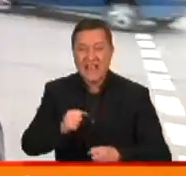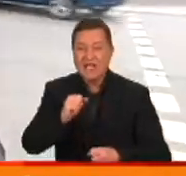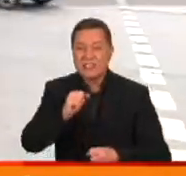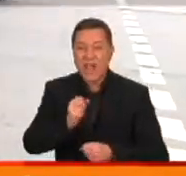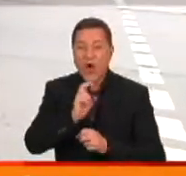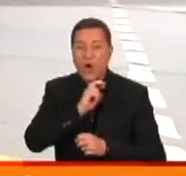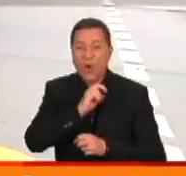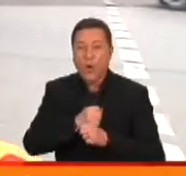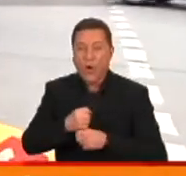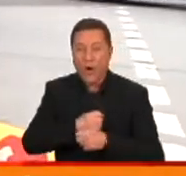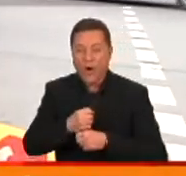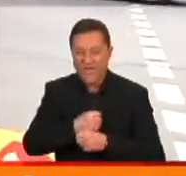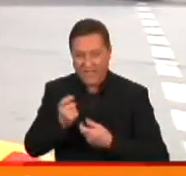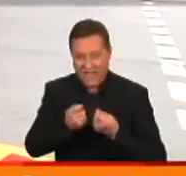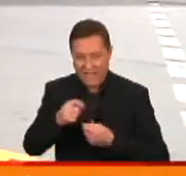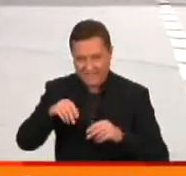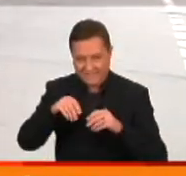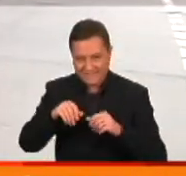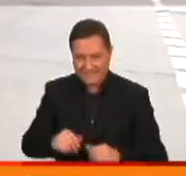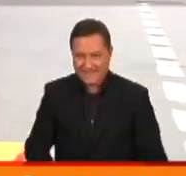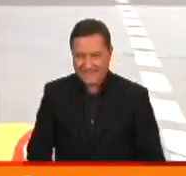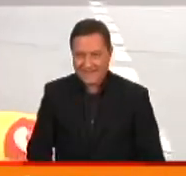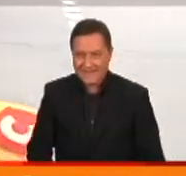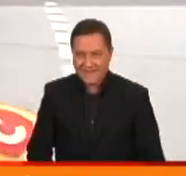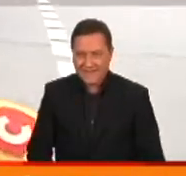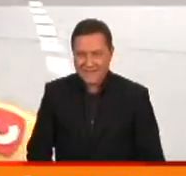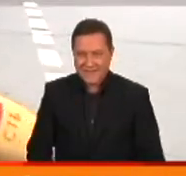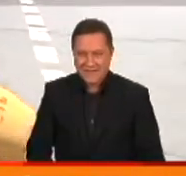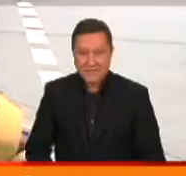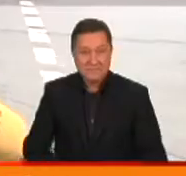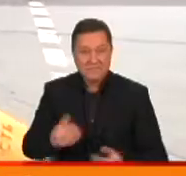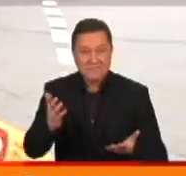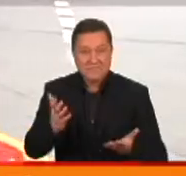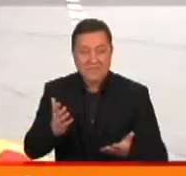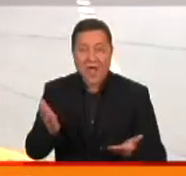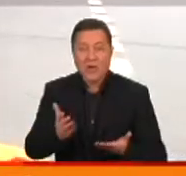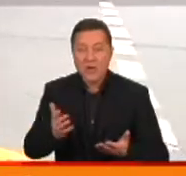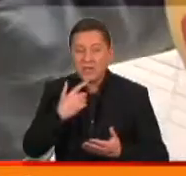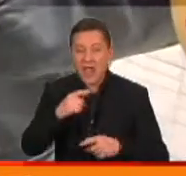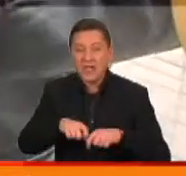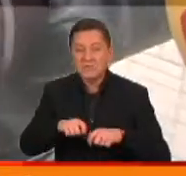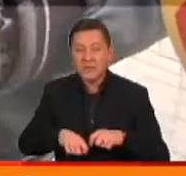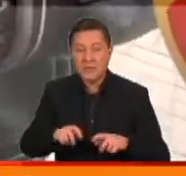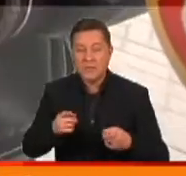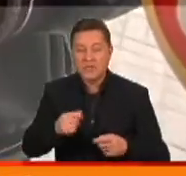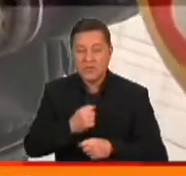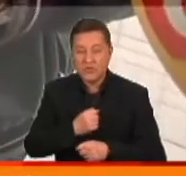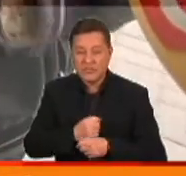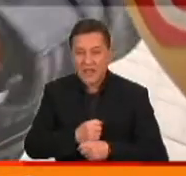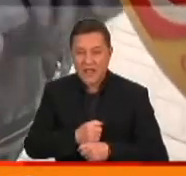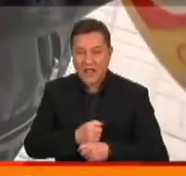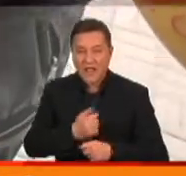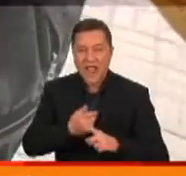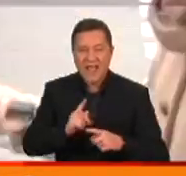жмыха. Вообще, это смешно, думаю. А зачем, окей? Что за эксперимент? Почему именно так сделали? Главная идея – это